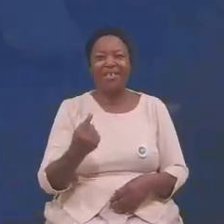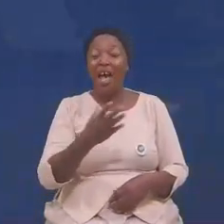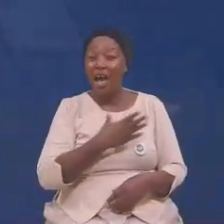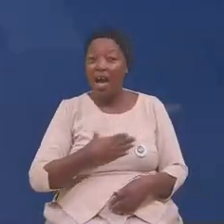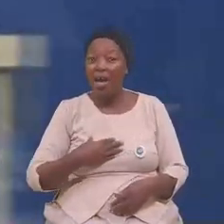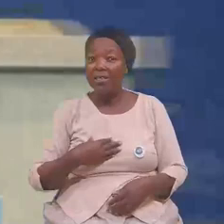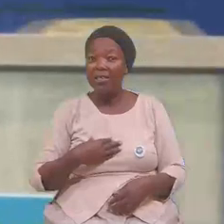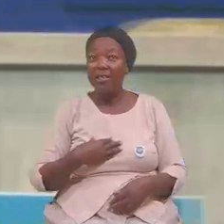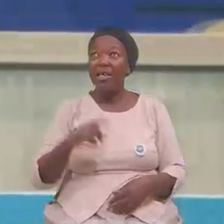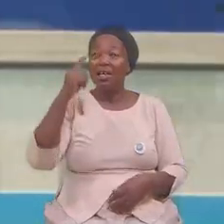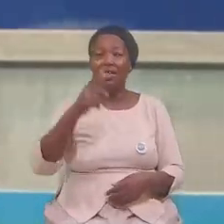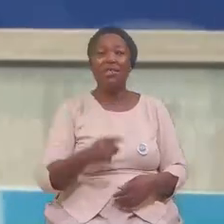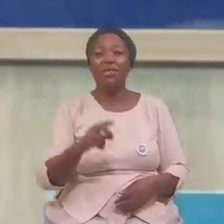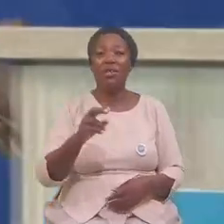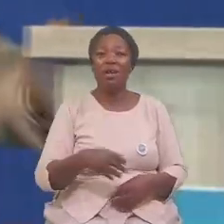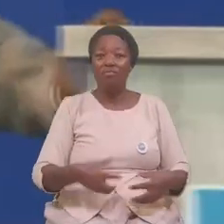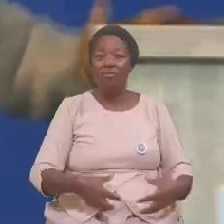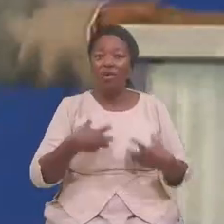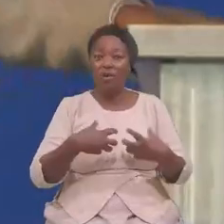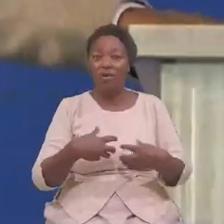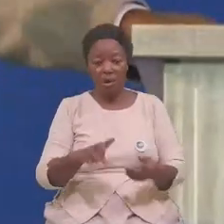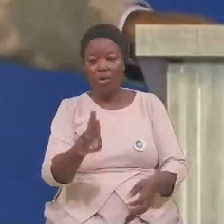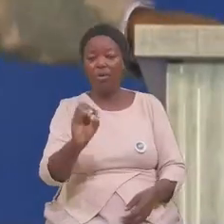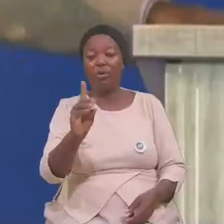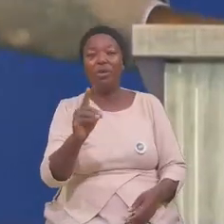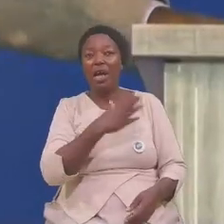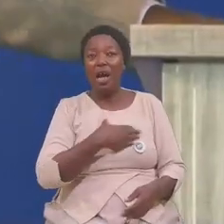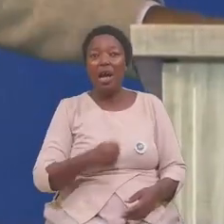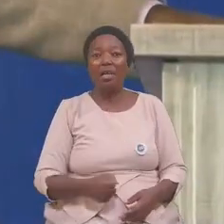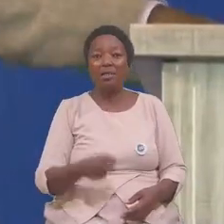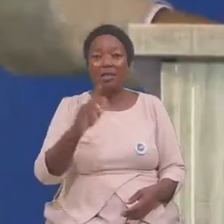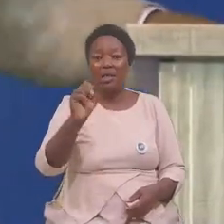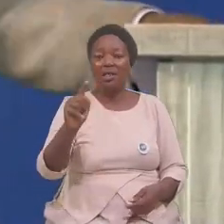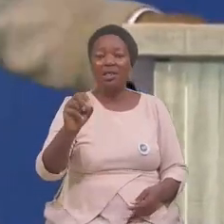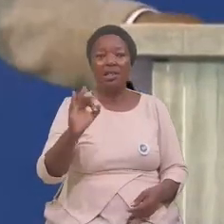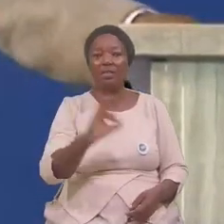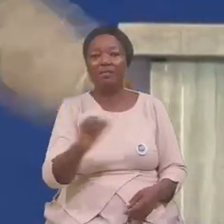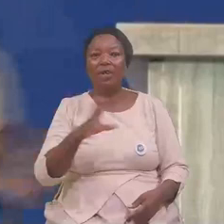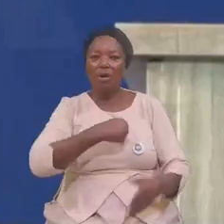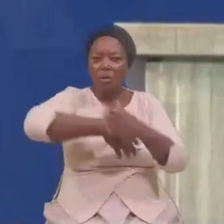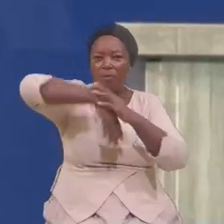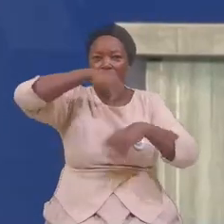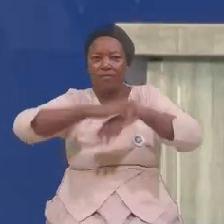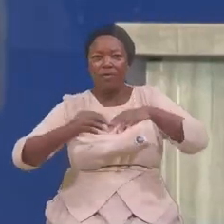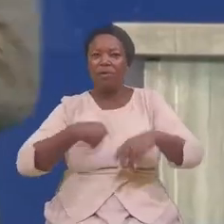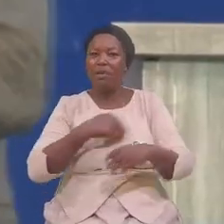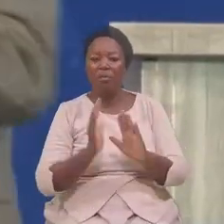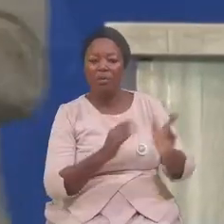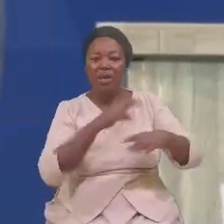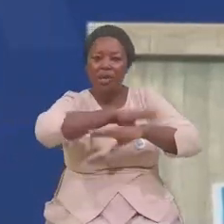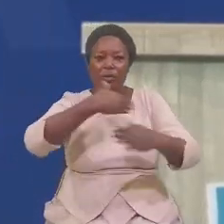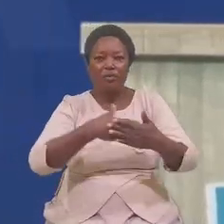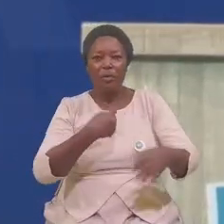Et sa verge et son bâton me rassurent. Il dresse une table devant moi, en face de mes